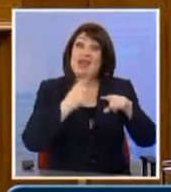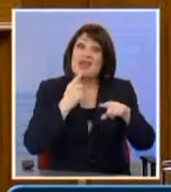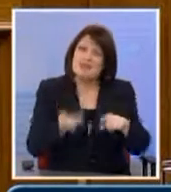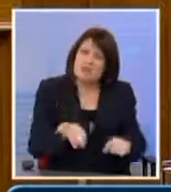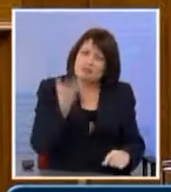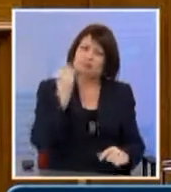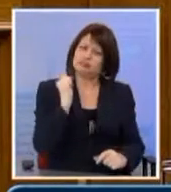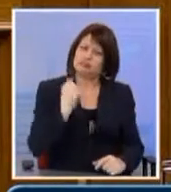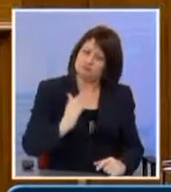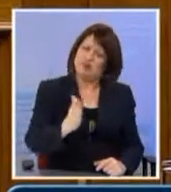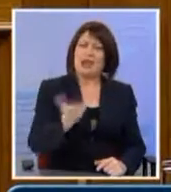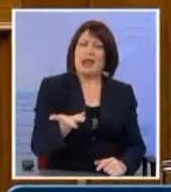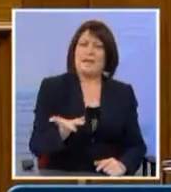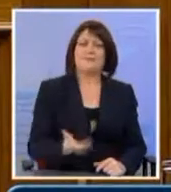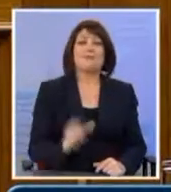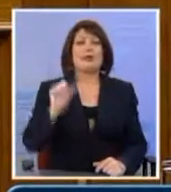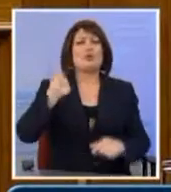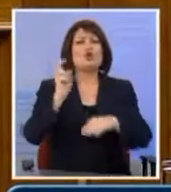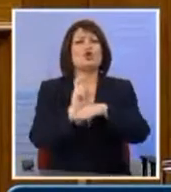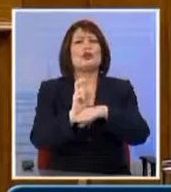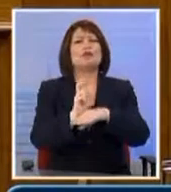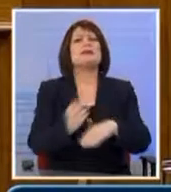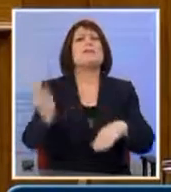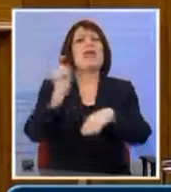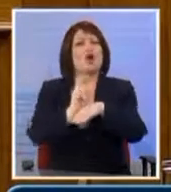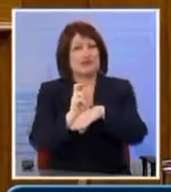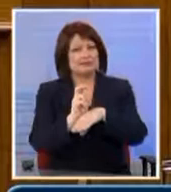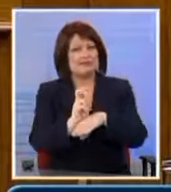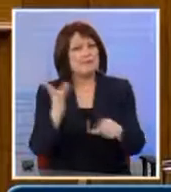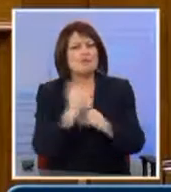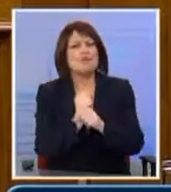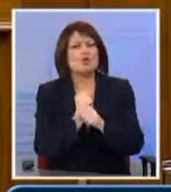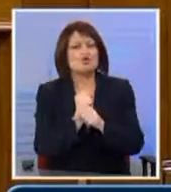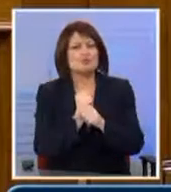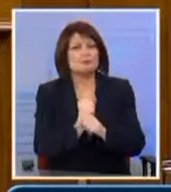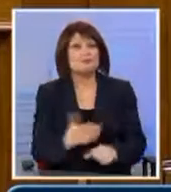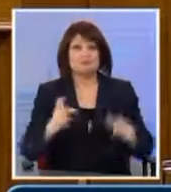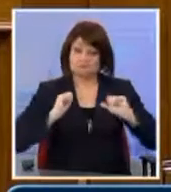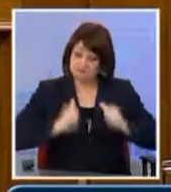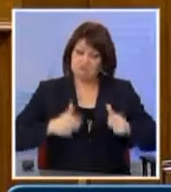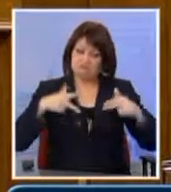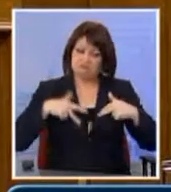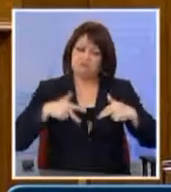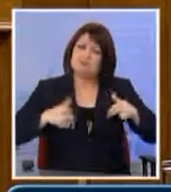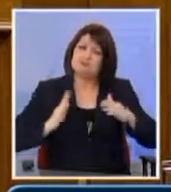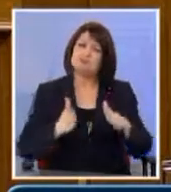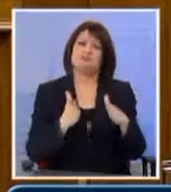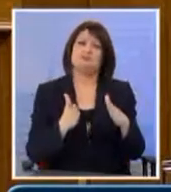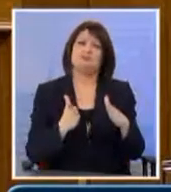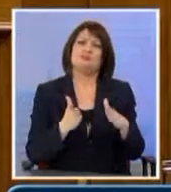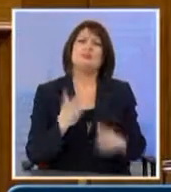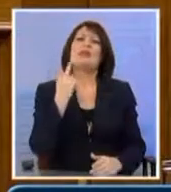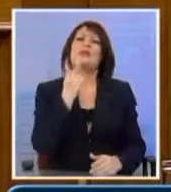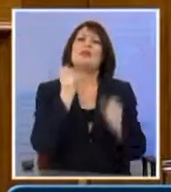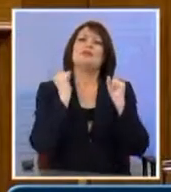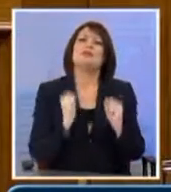Πρέπει να υπενθυμίσουμε ότι το πρωτογενές πλεόνασμα επιτυγχάνεται, παρόλο που δεν διστάσαμε ως κυβέρνηση να προχωρήσουμε σε δύο